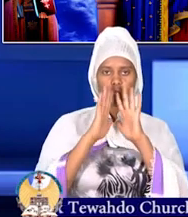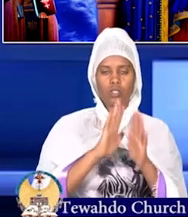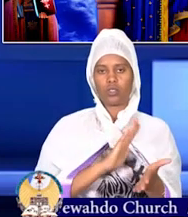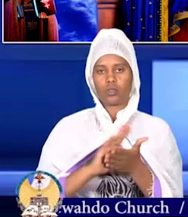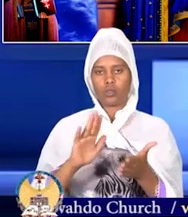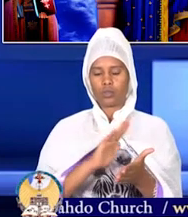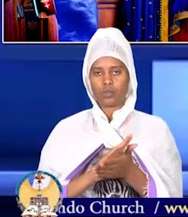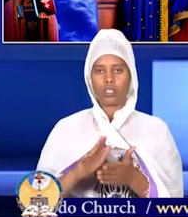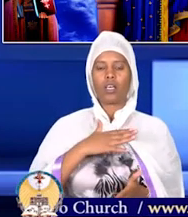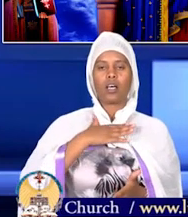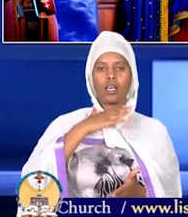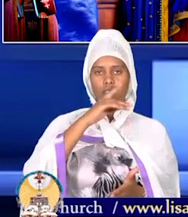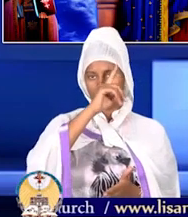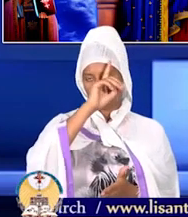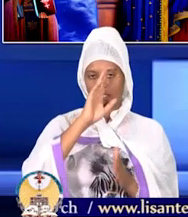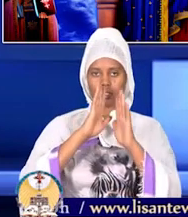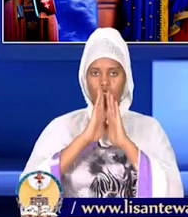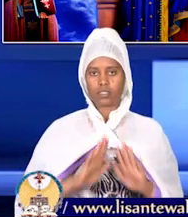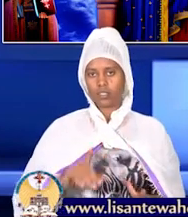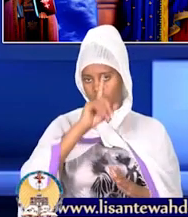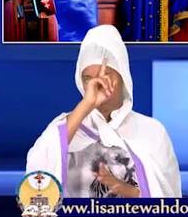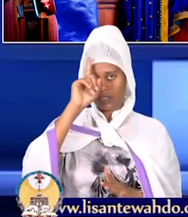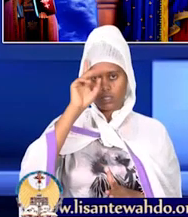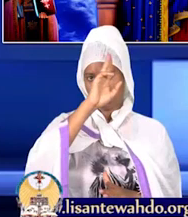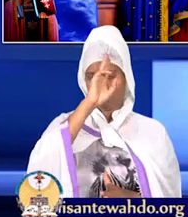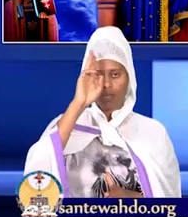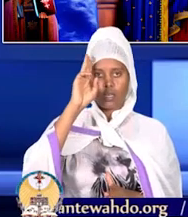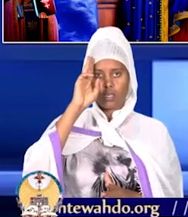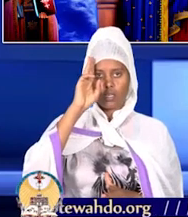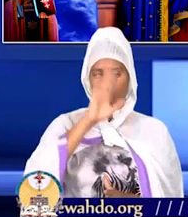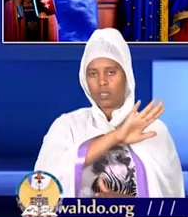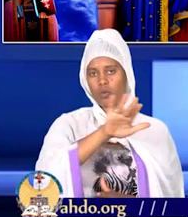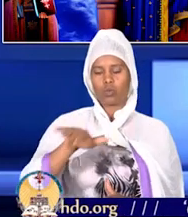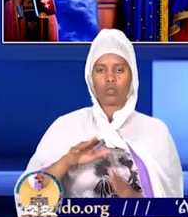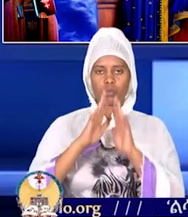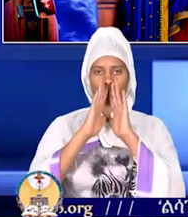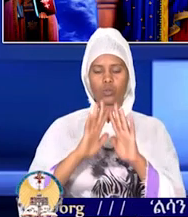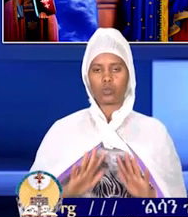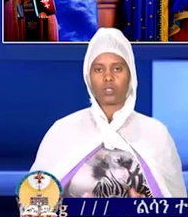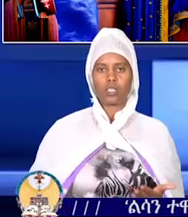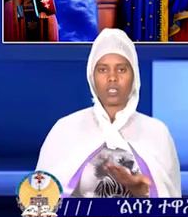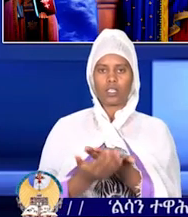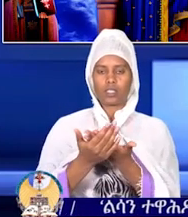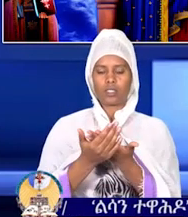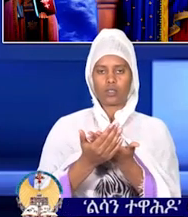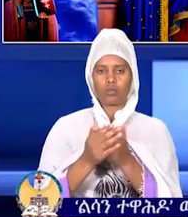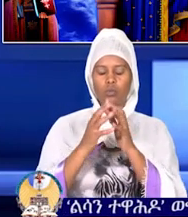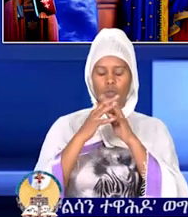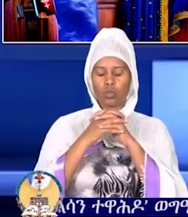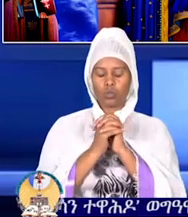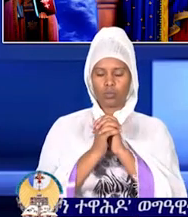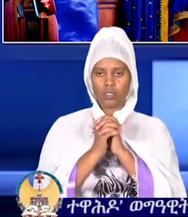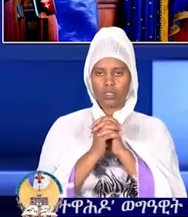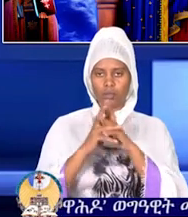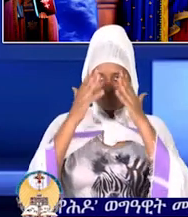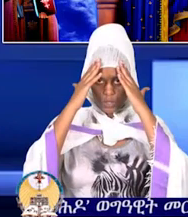ቅድስተ ቅዱሳን ንጽህተ ንጽሓን ኣዴና ቅድስ ድንግል ማርያም ናይ ኩሎም ቅዱሳን